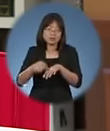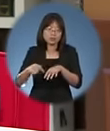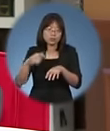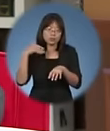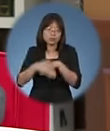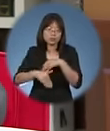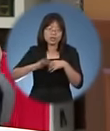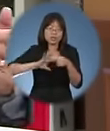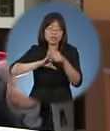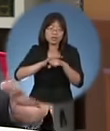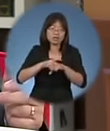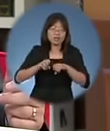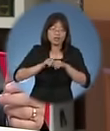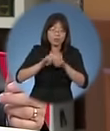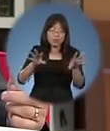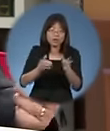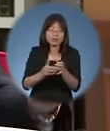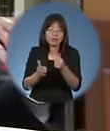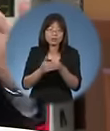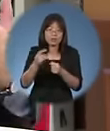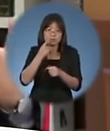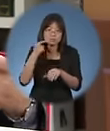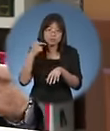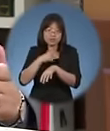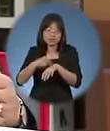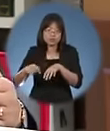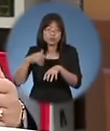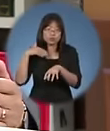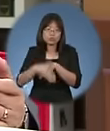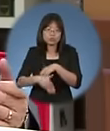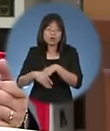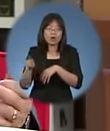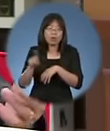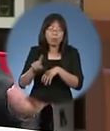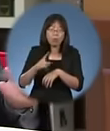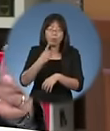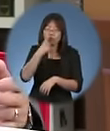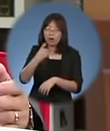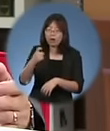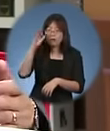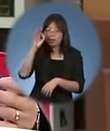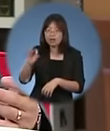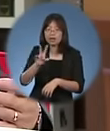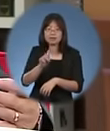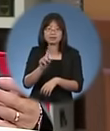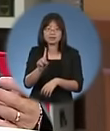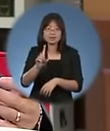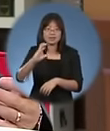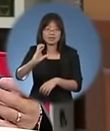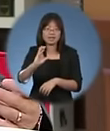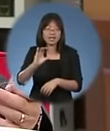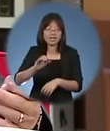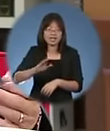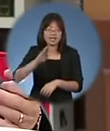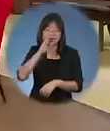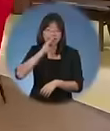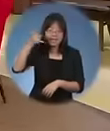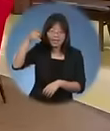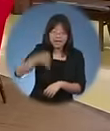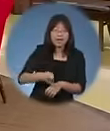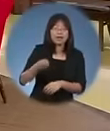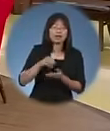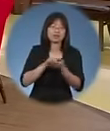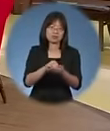퍼져가지고 그것이 오늘날 민족주의 그러면 한동안 멋있고 낭만적으로 들렸는데 21세기의 재앙으로 재등장하지 않습니까?